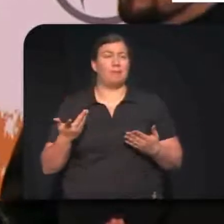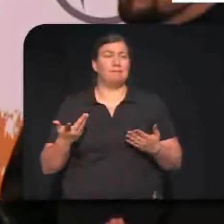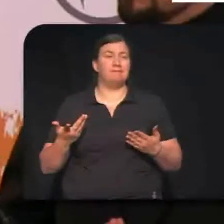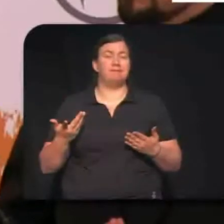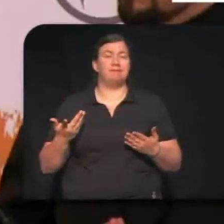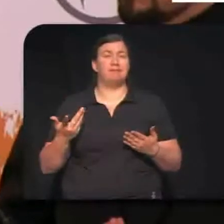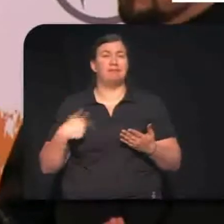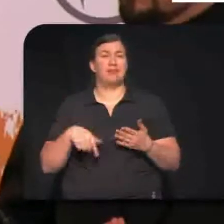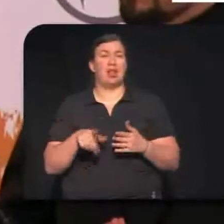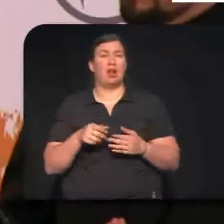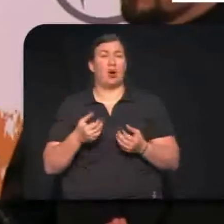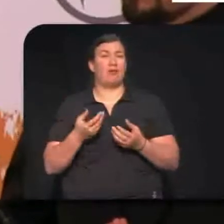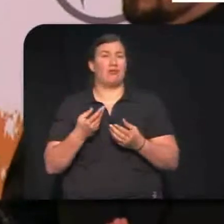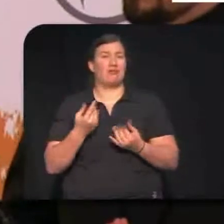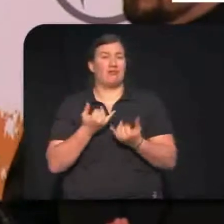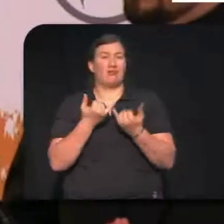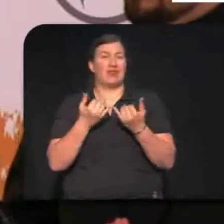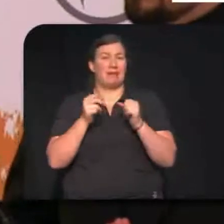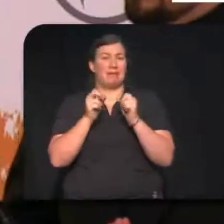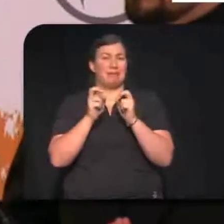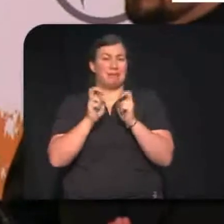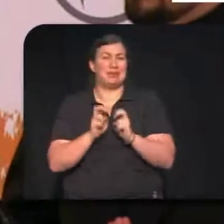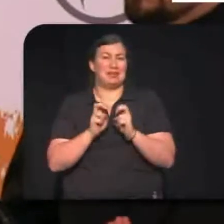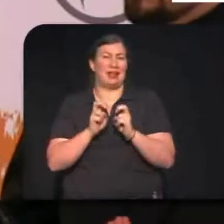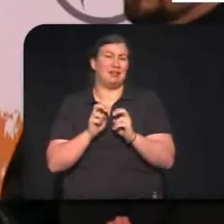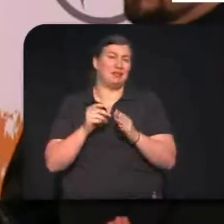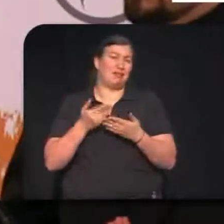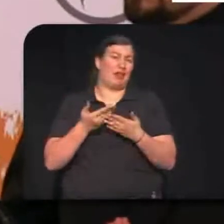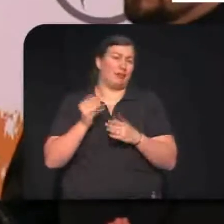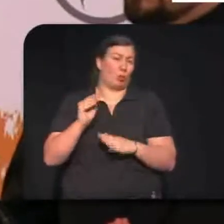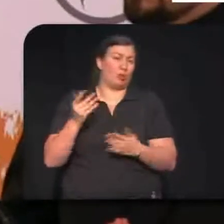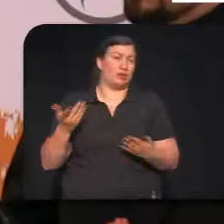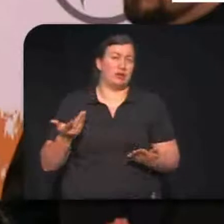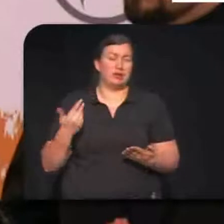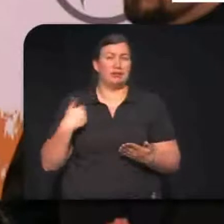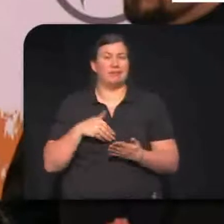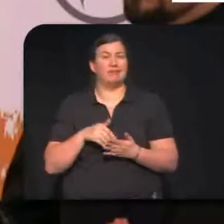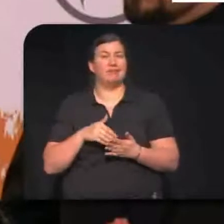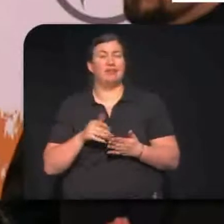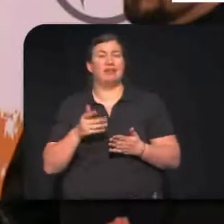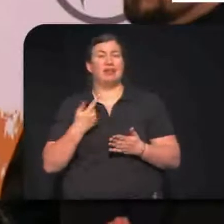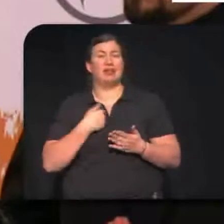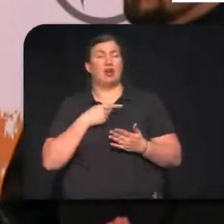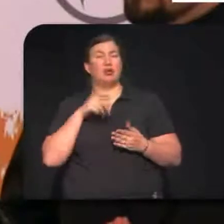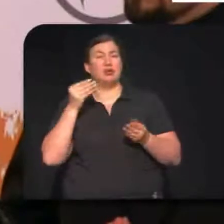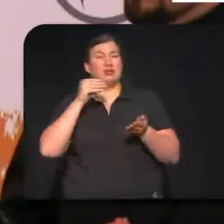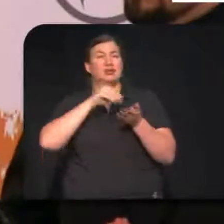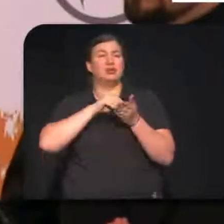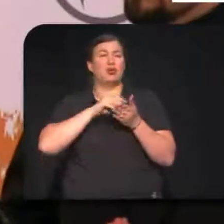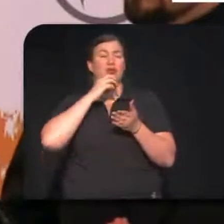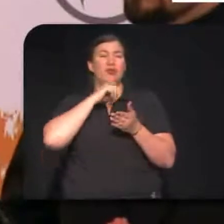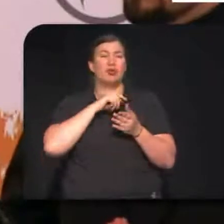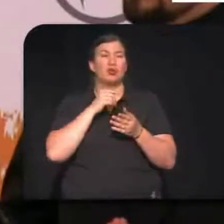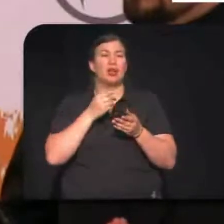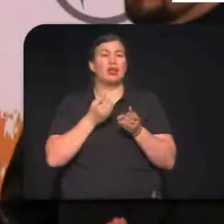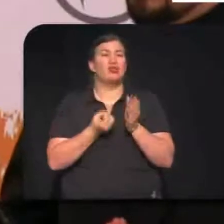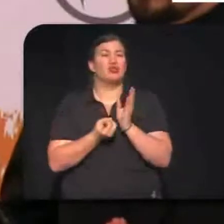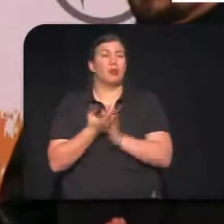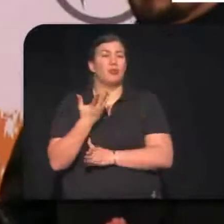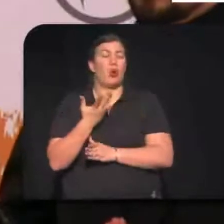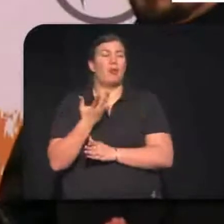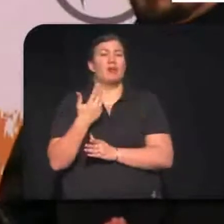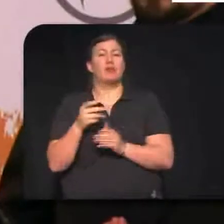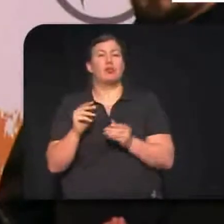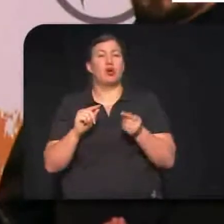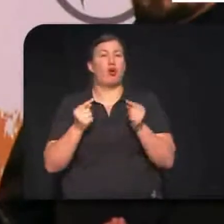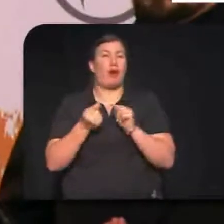ja besetzt werden müssen weiter geht man darauf ein dass Symptome von Konflikten an der Wurzel bekämpft werden müssen